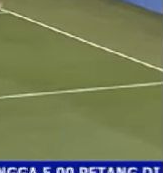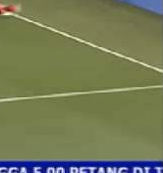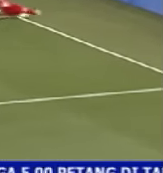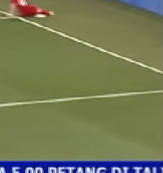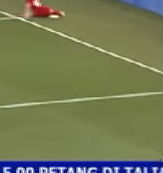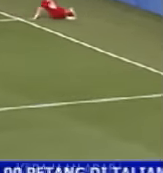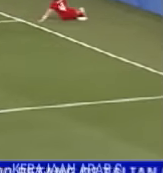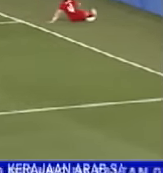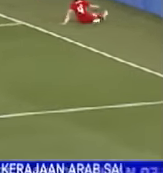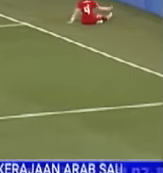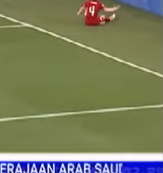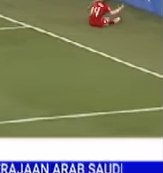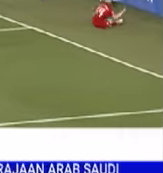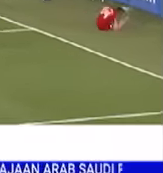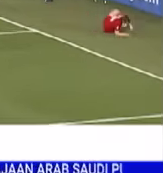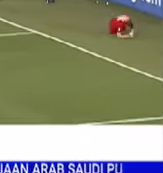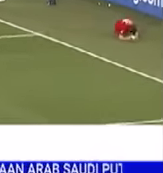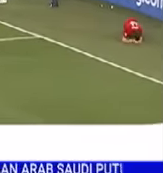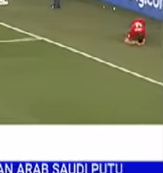Azuri bermula kemas di Rom.